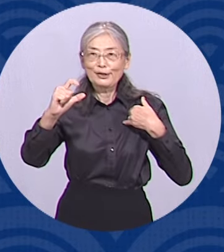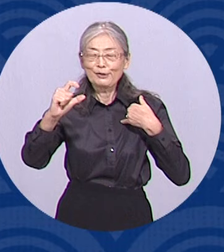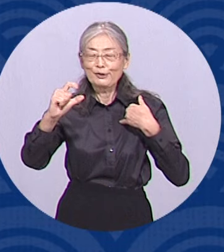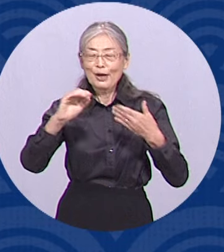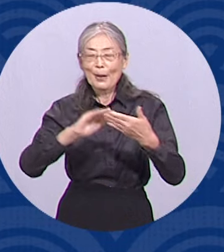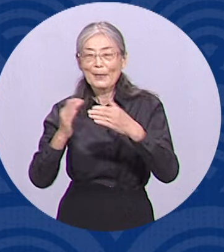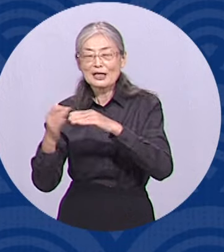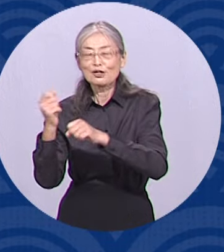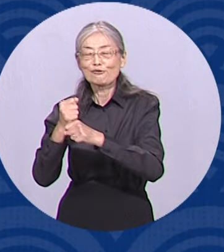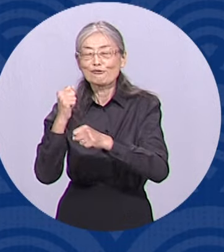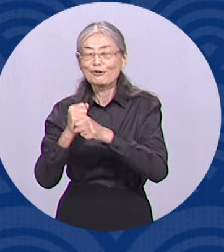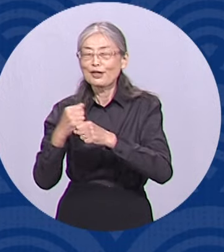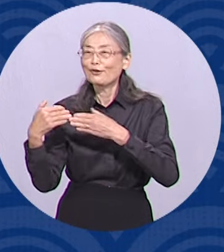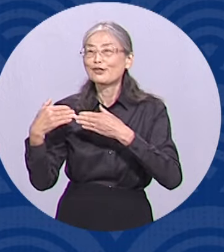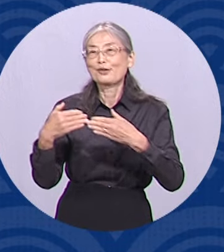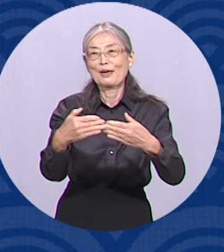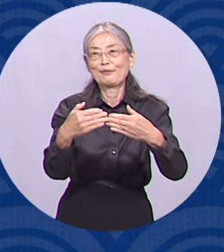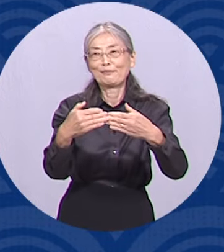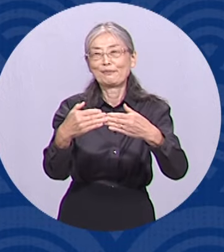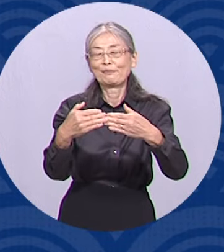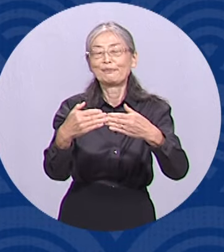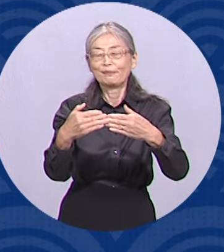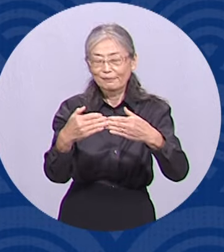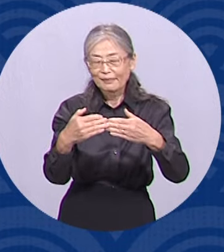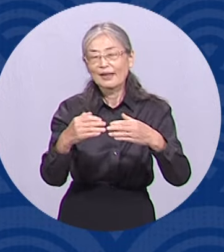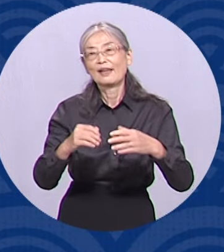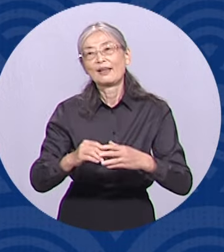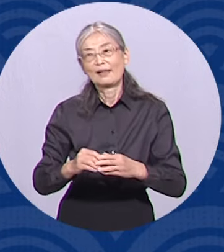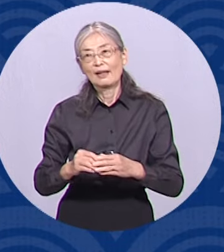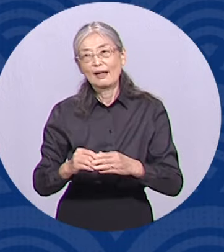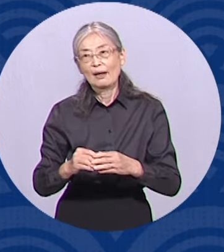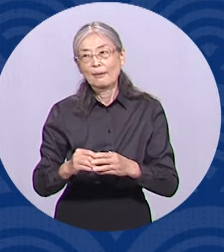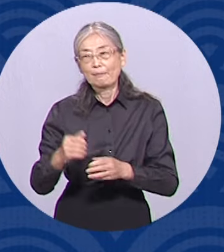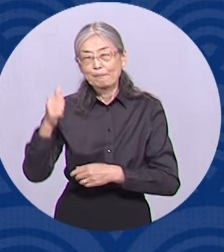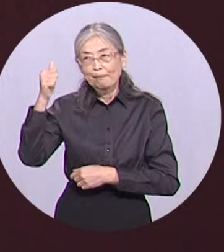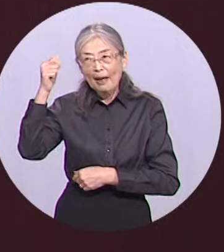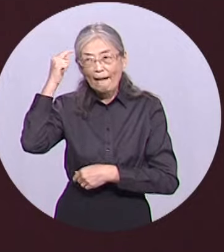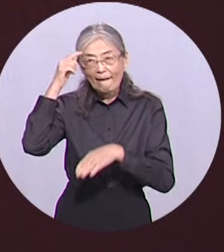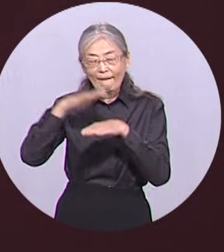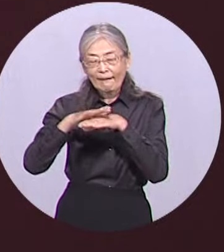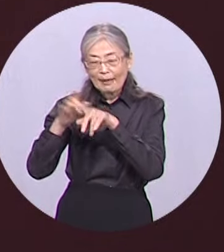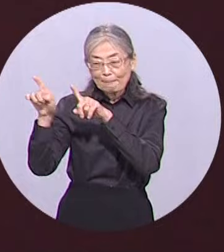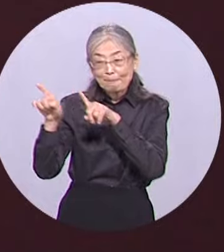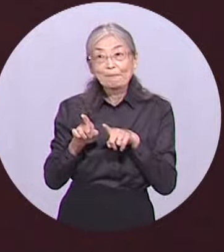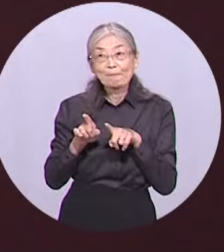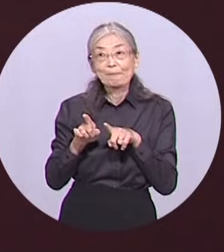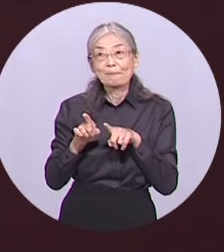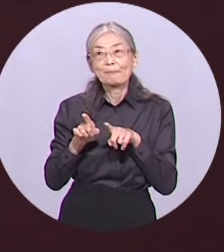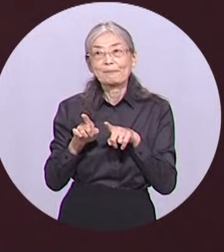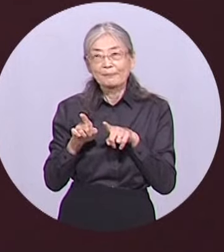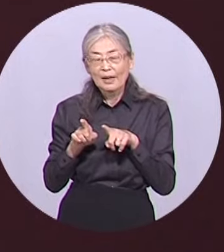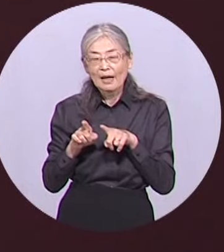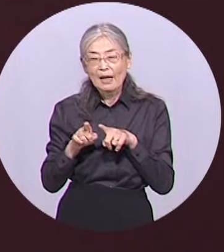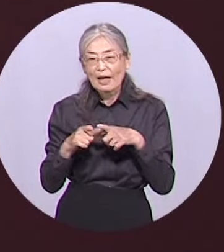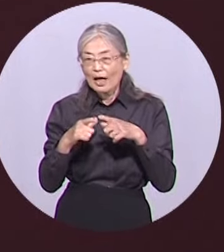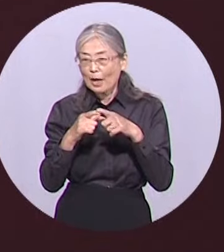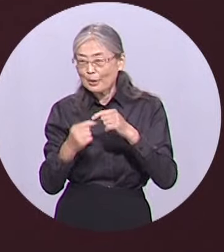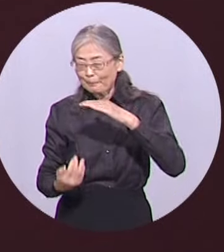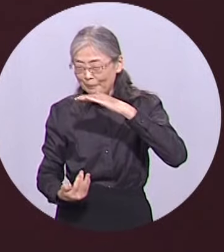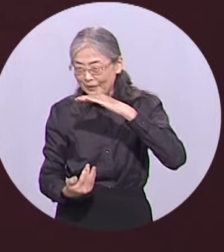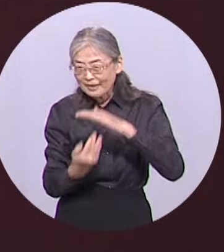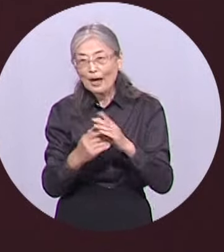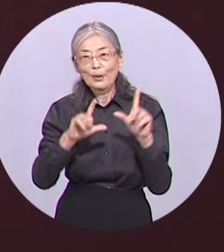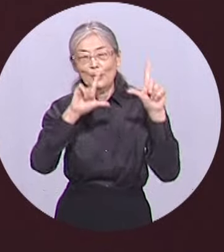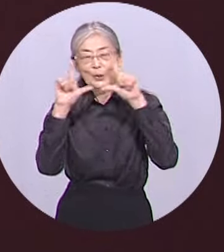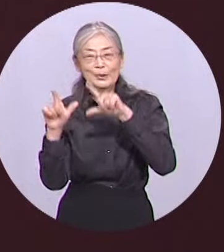づくりを進めるということをさせていただいていますが、渋沢王の精神を引き継ぎながら日本一暮らしやすい埼